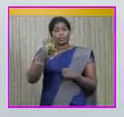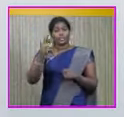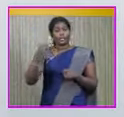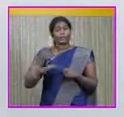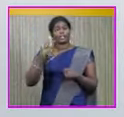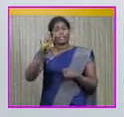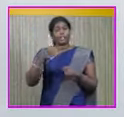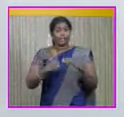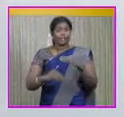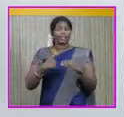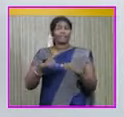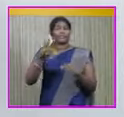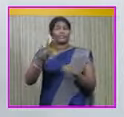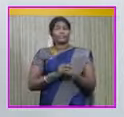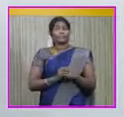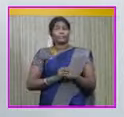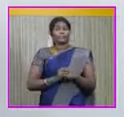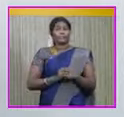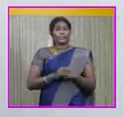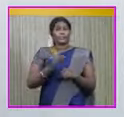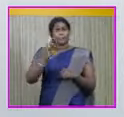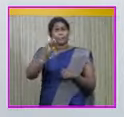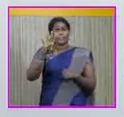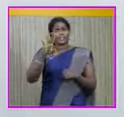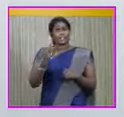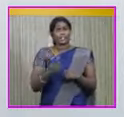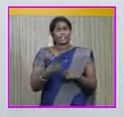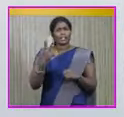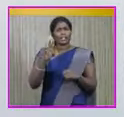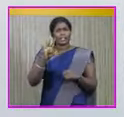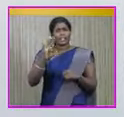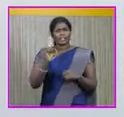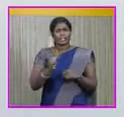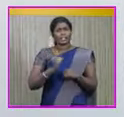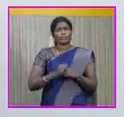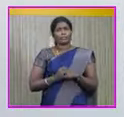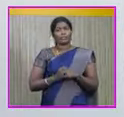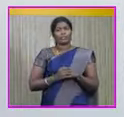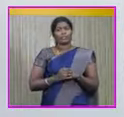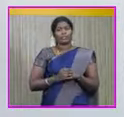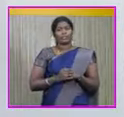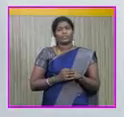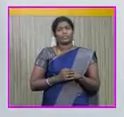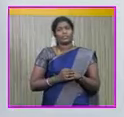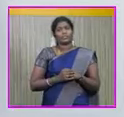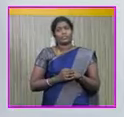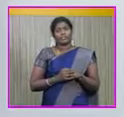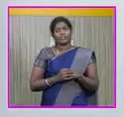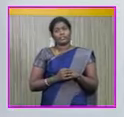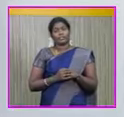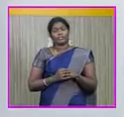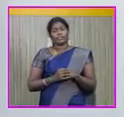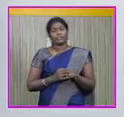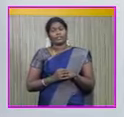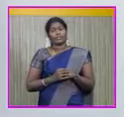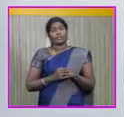போகிறோம். 14 எத்தனை நாள் இருக்கும்? நான்காம் வாய்ப்பாடு படிச்சிருப்பீங்க இல்லையா, 14 எத்தனை நாள் இருக்கும்